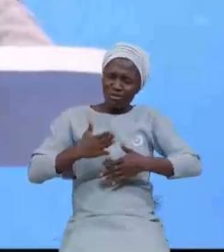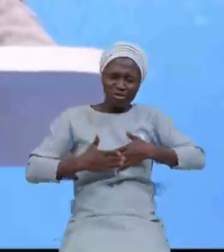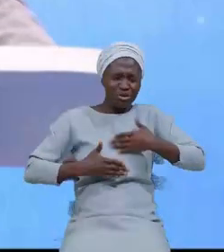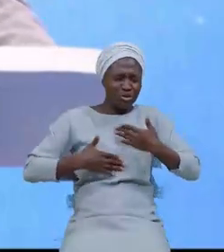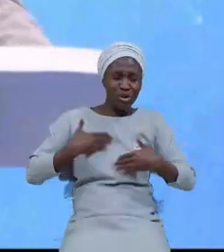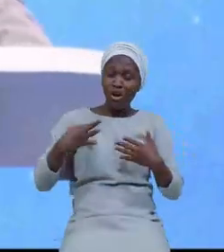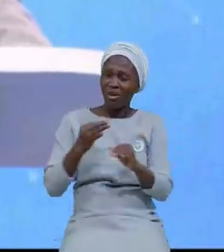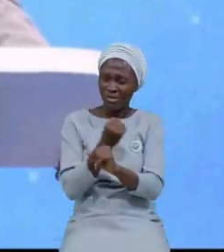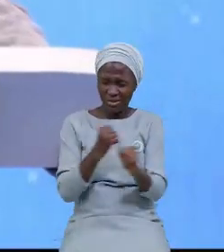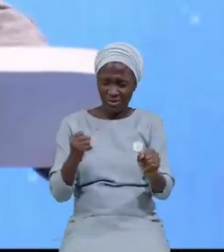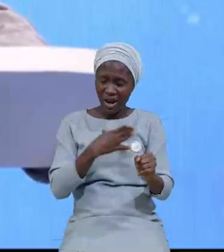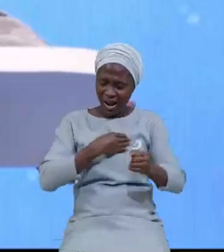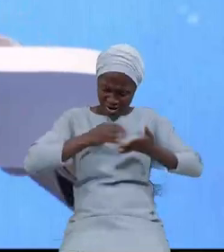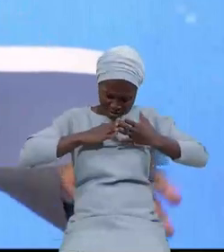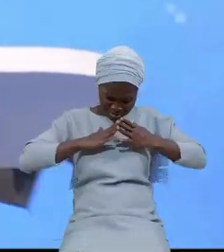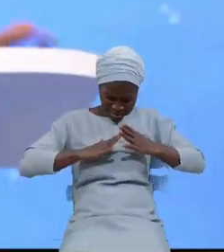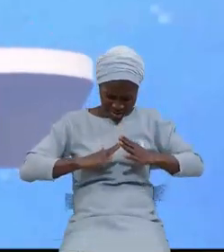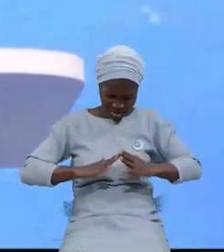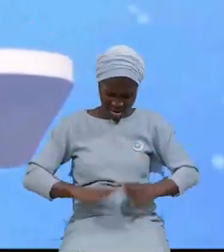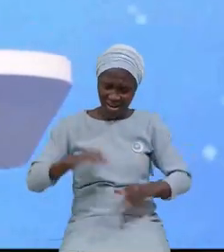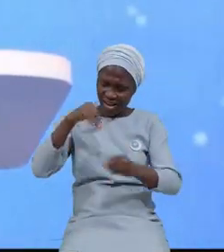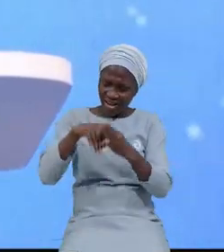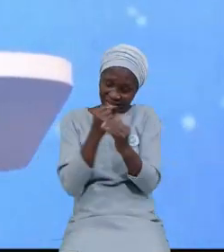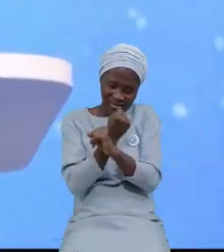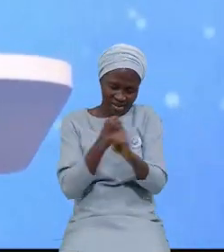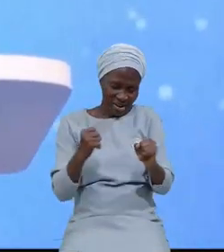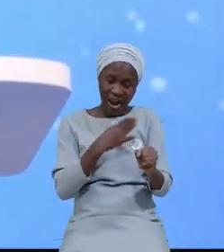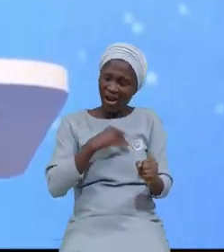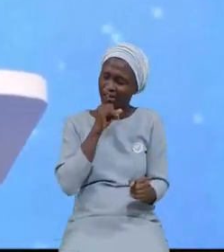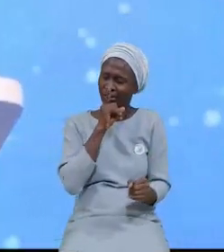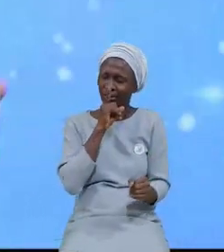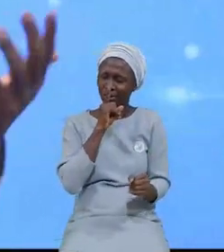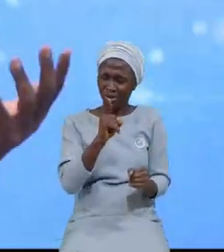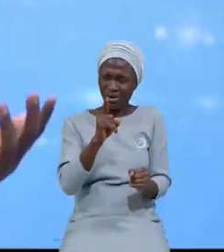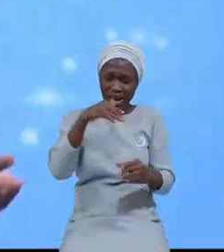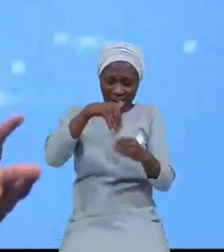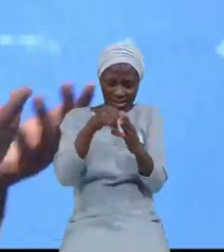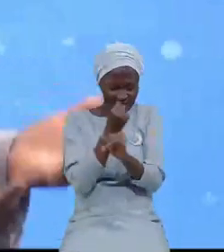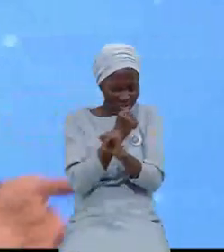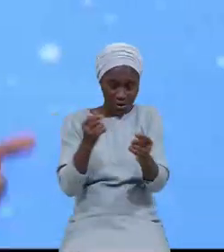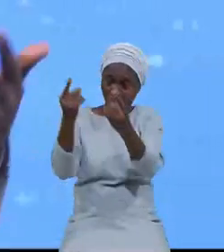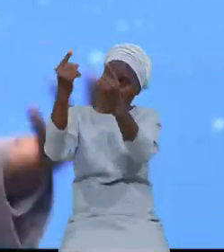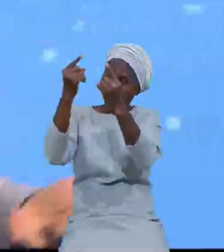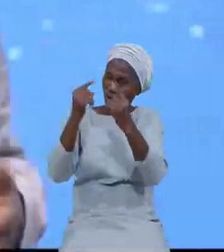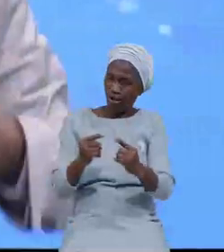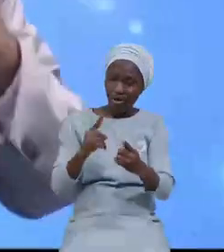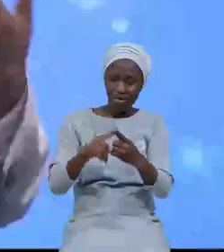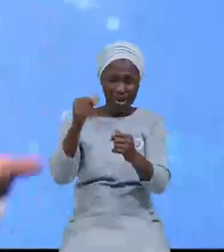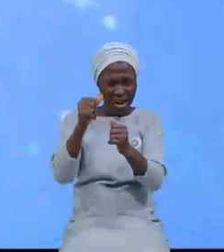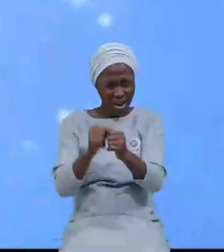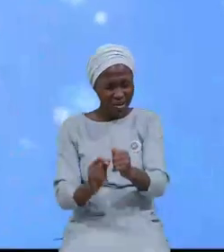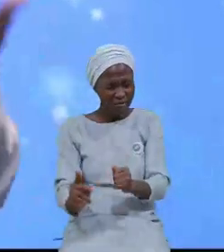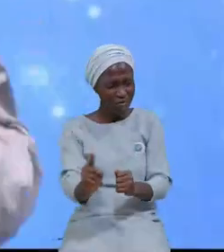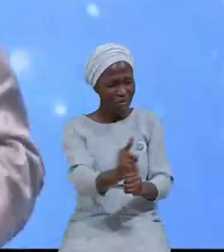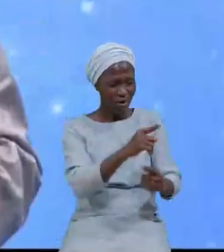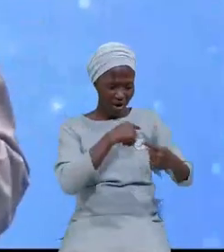et que la joie du salut que la paix dans le salut et l'assurance dans le salut vienne à